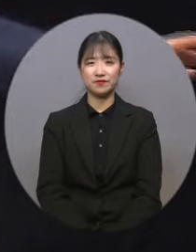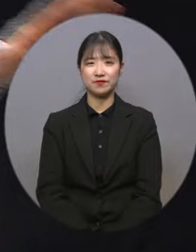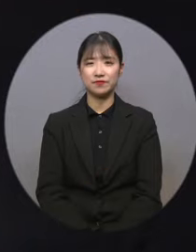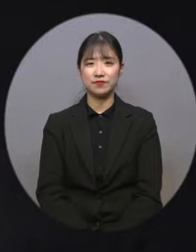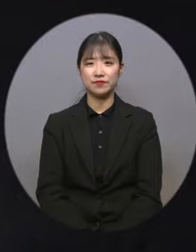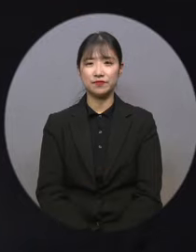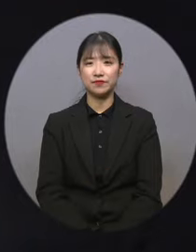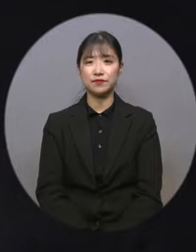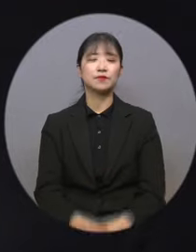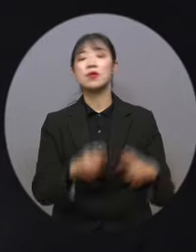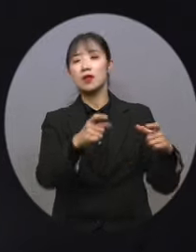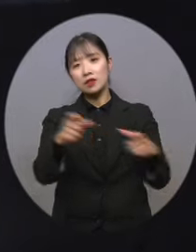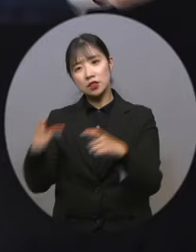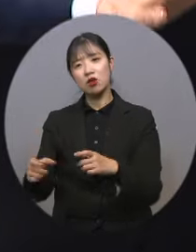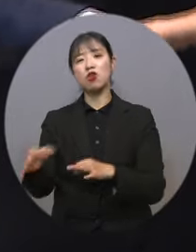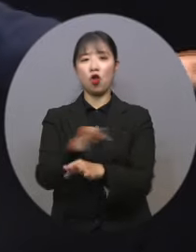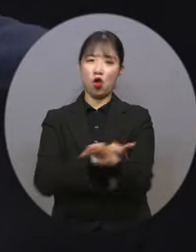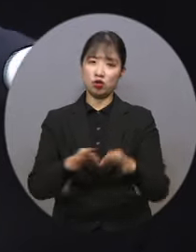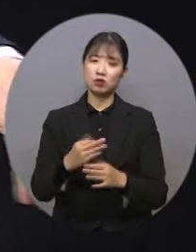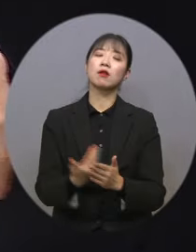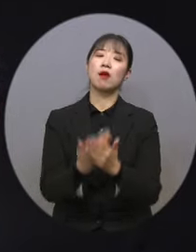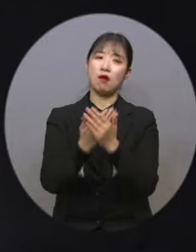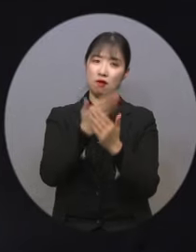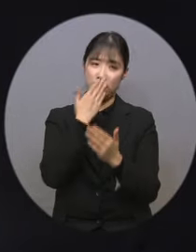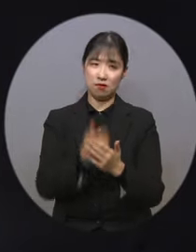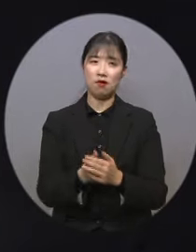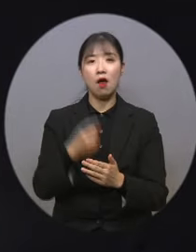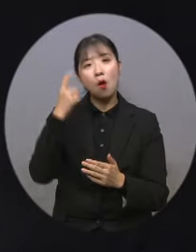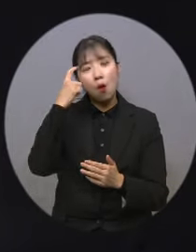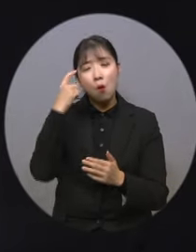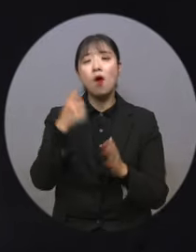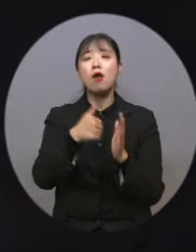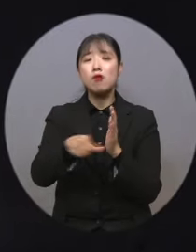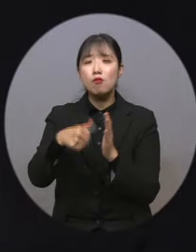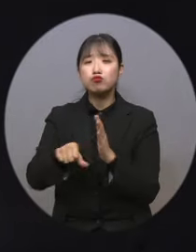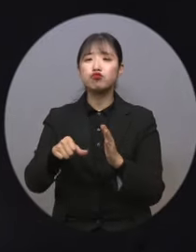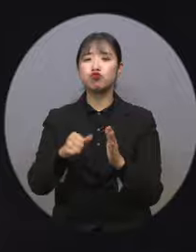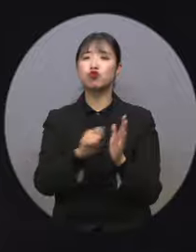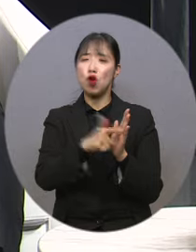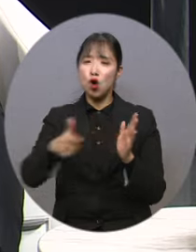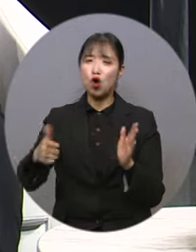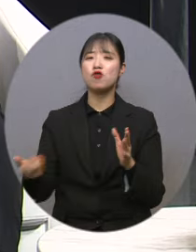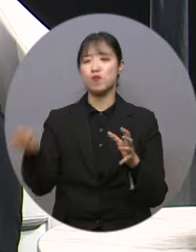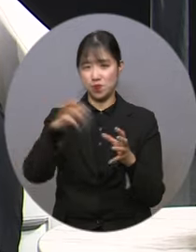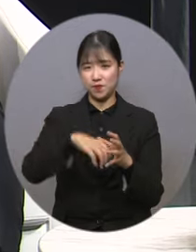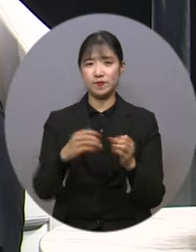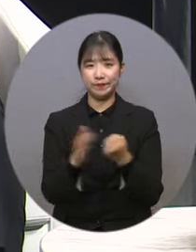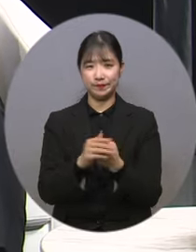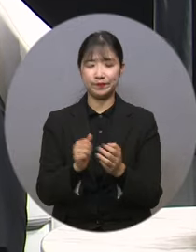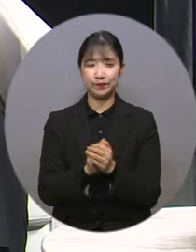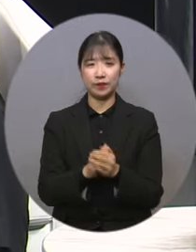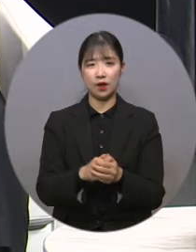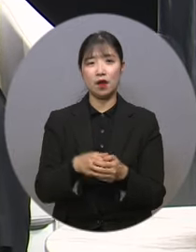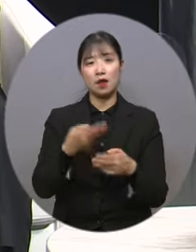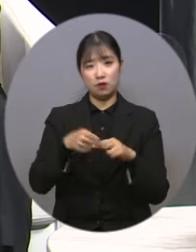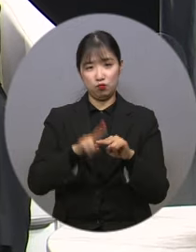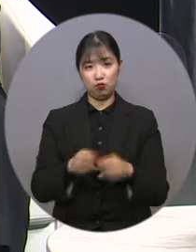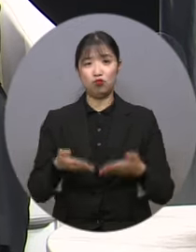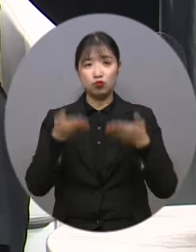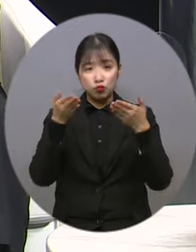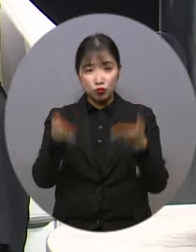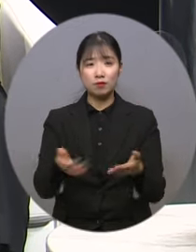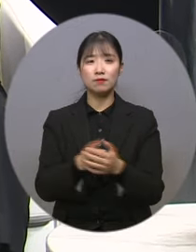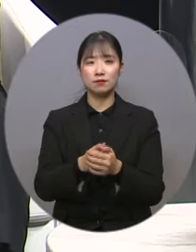그렇지요 경제가 살아요 여러 제품이 들어가니까 그래서 이 생일 선물을 주게 되면 그